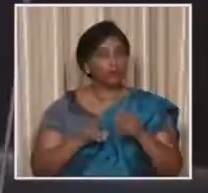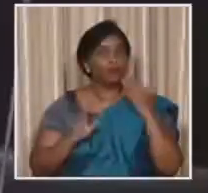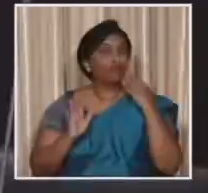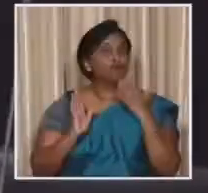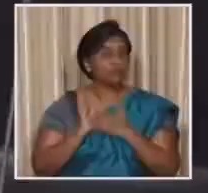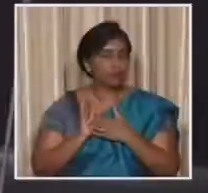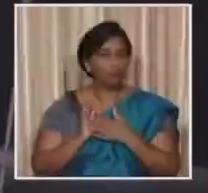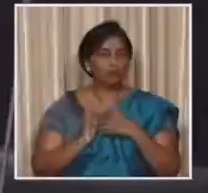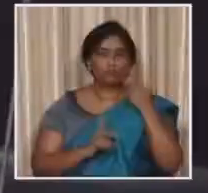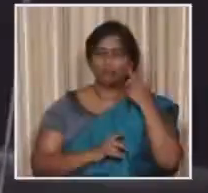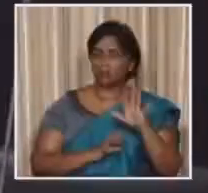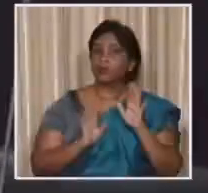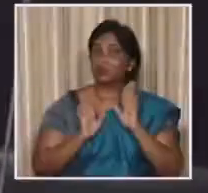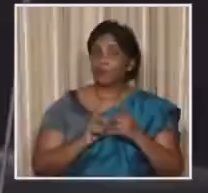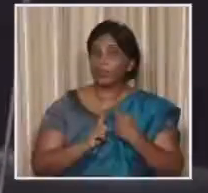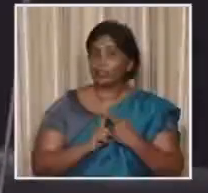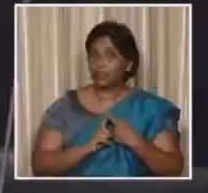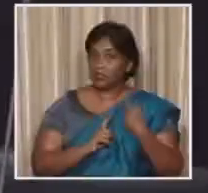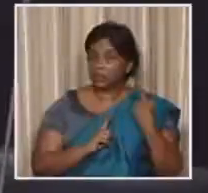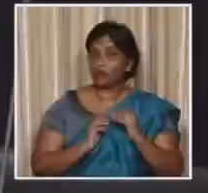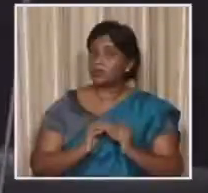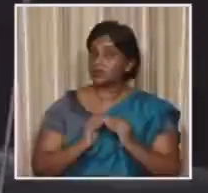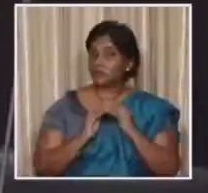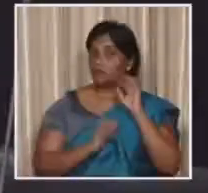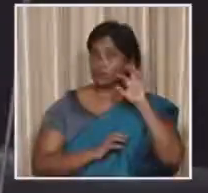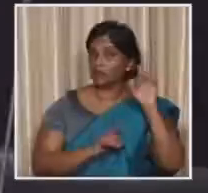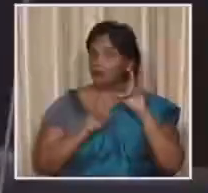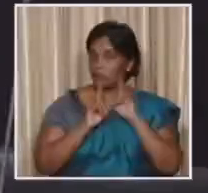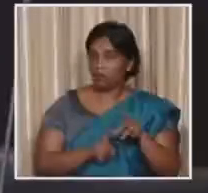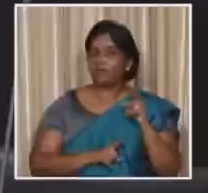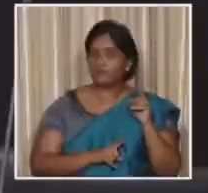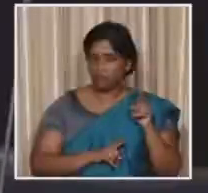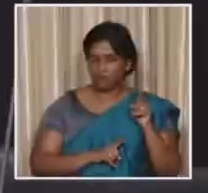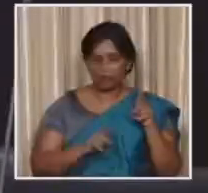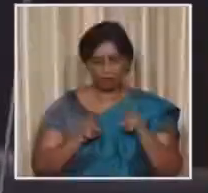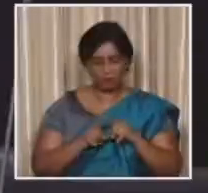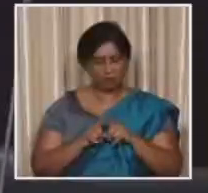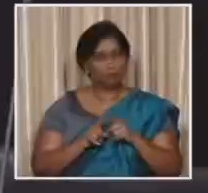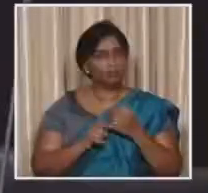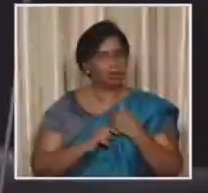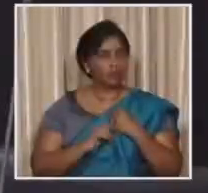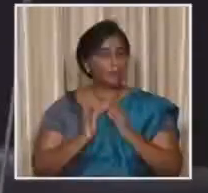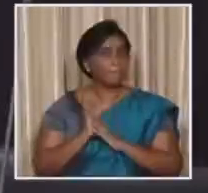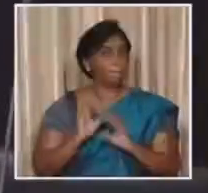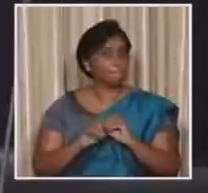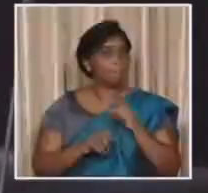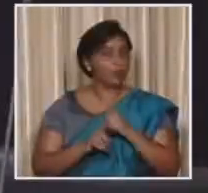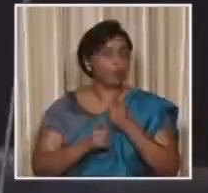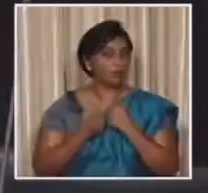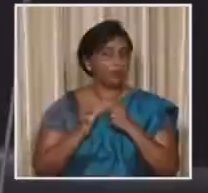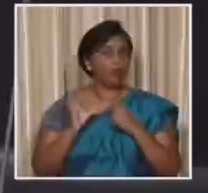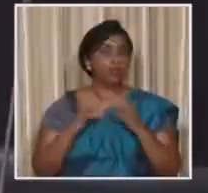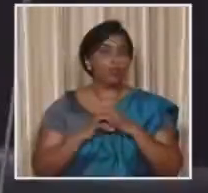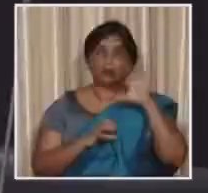pilibanda kisima takimak ne namuth diunu sanvardhita ratawala ese karanawa e nisa api vidyut madhya niyamana adhikariya